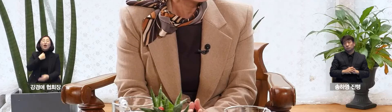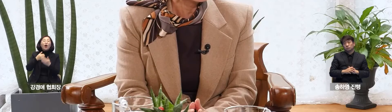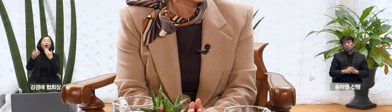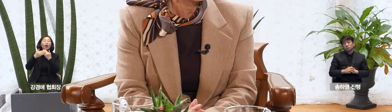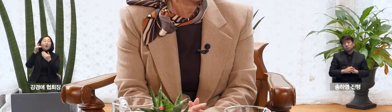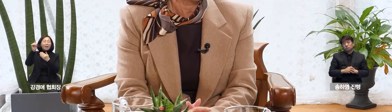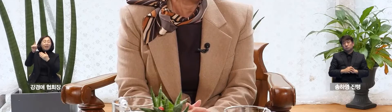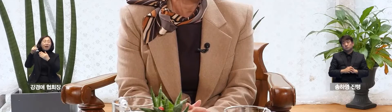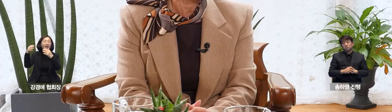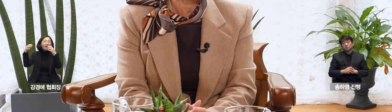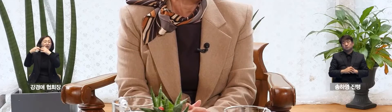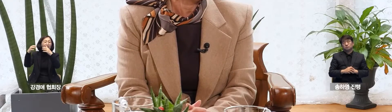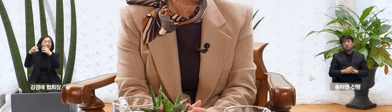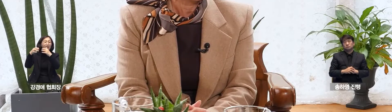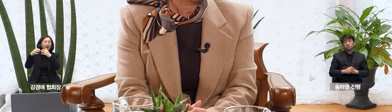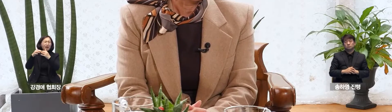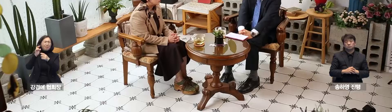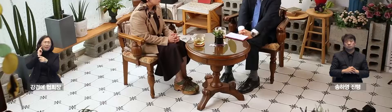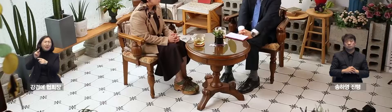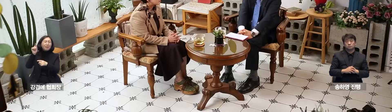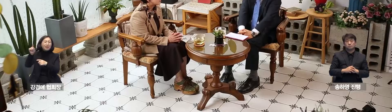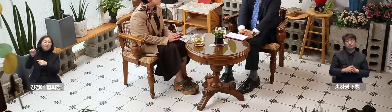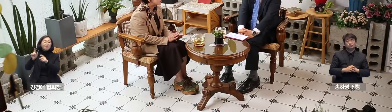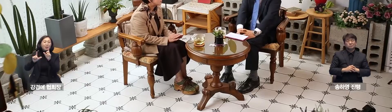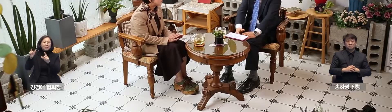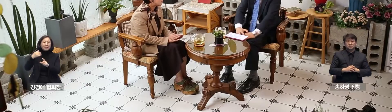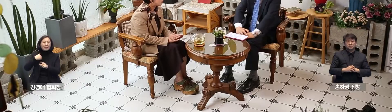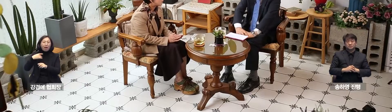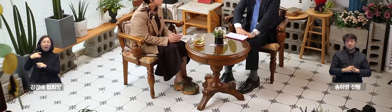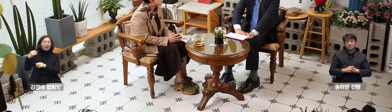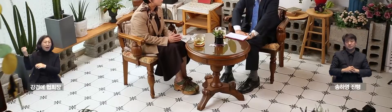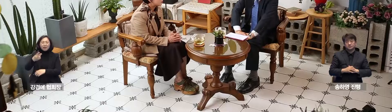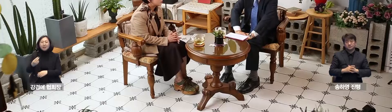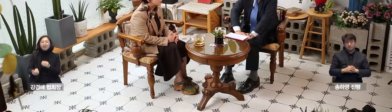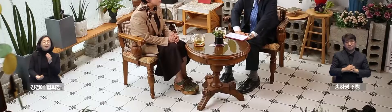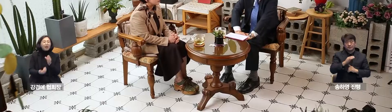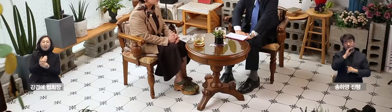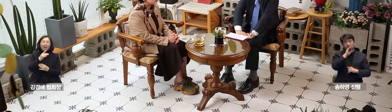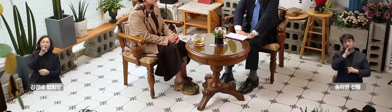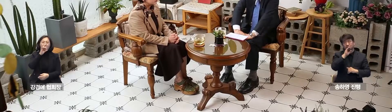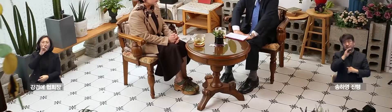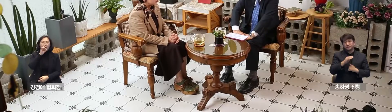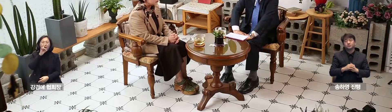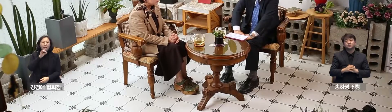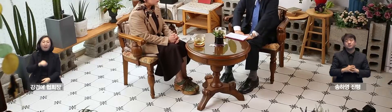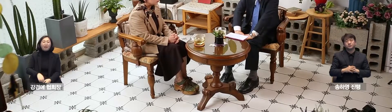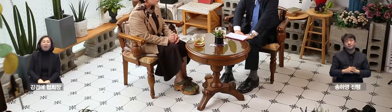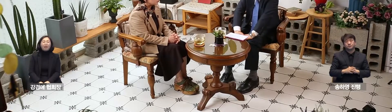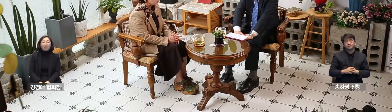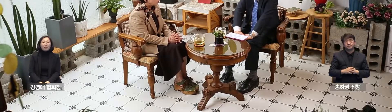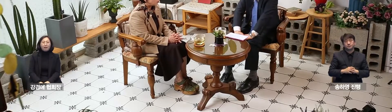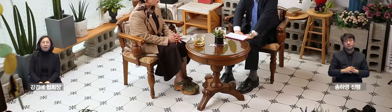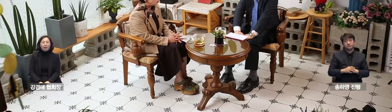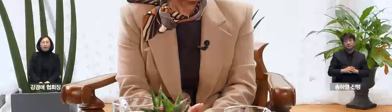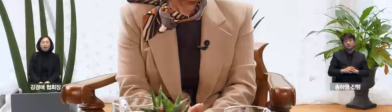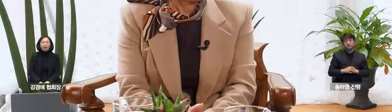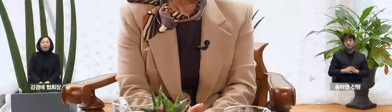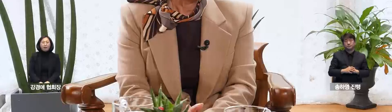전쟁의 참상이라든가 이런 것들은 다시는 일어나면 안 되겠죠. 그렇죠. 네, 그래서 그리고 조금